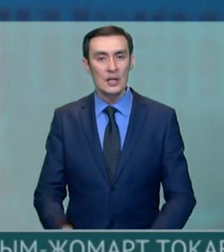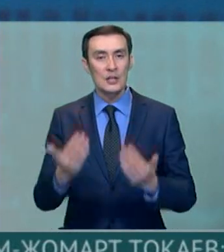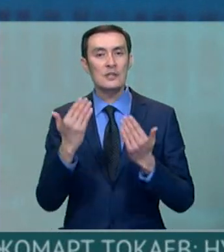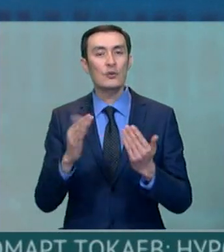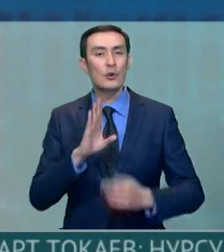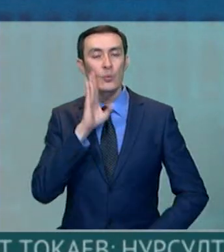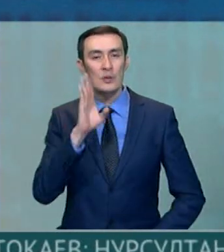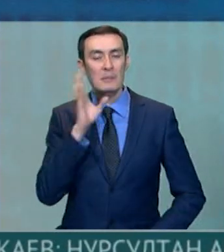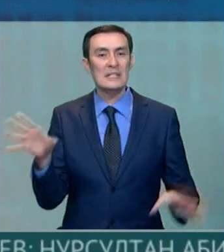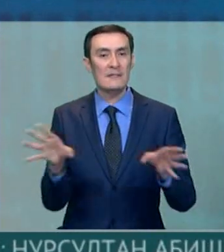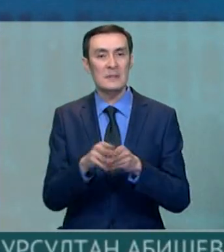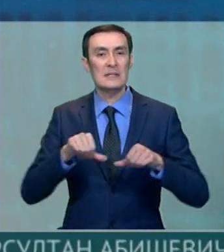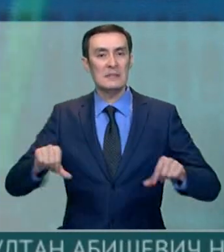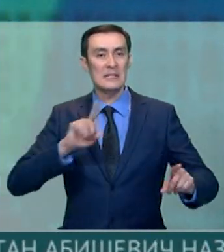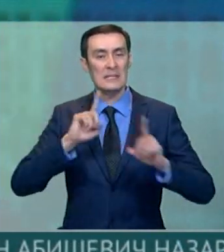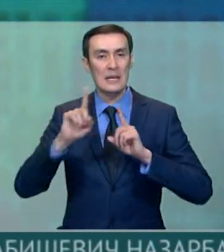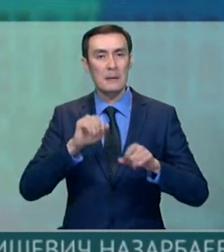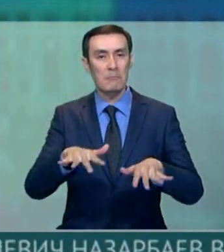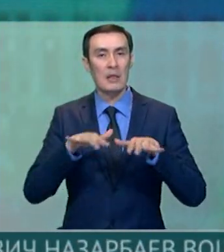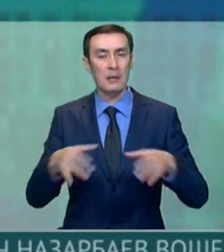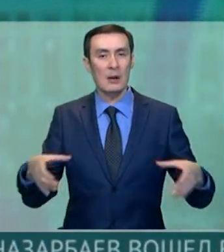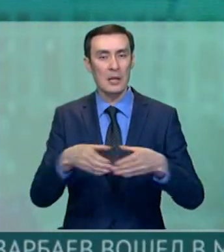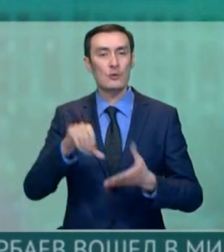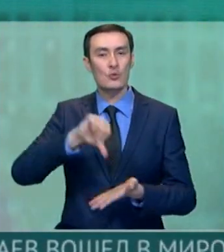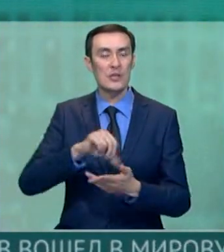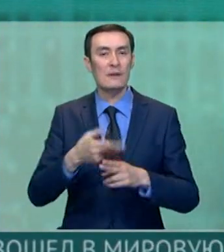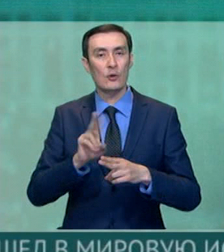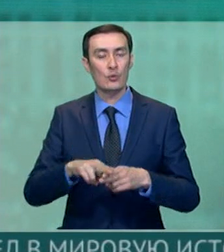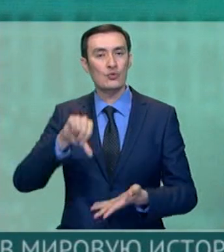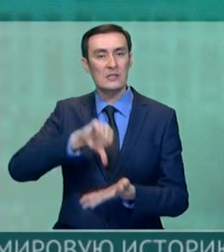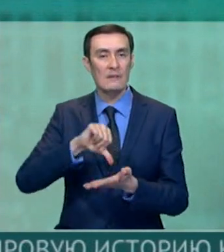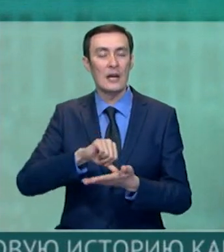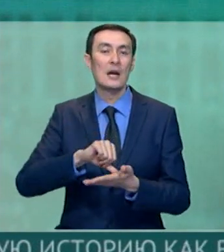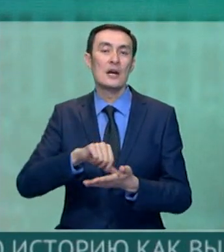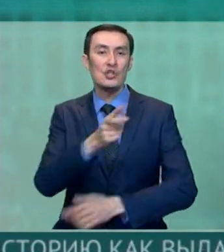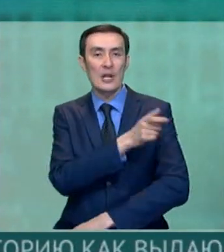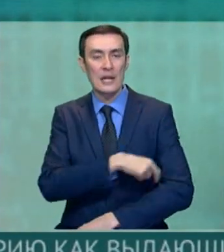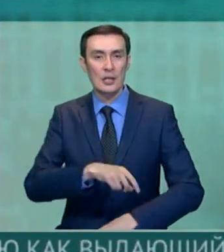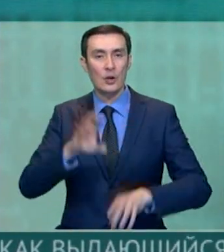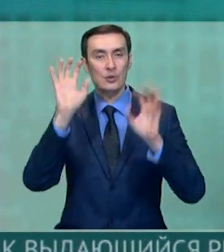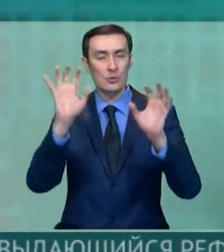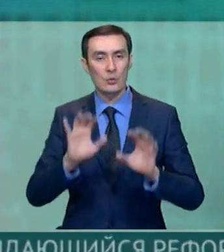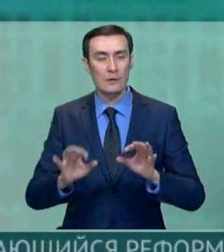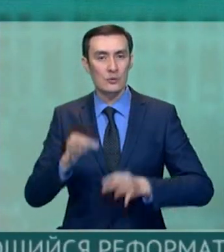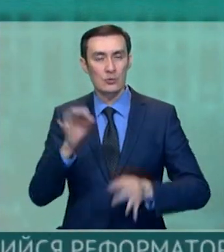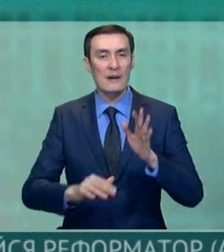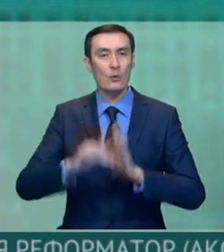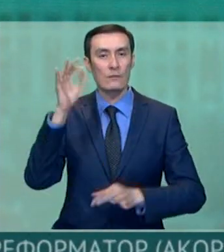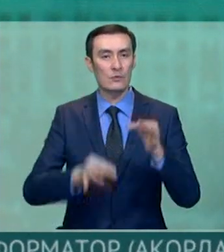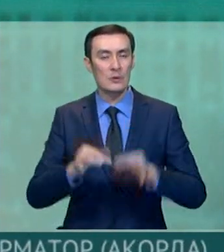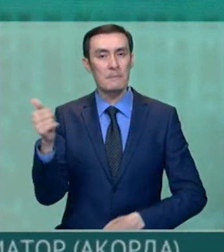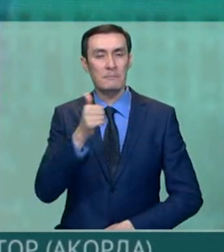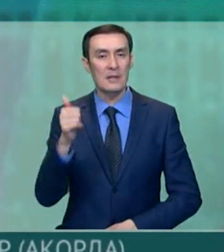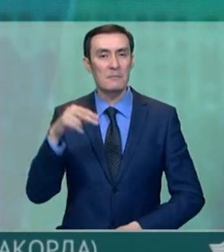И сегодня утром на совместном заседании палат парламента, участие в котором приняли члены Конституционного совета, судьи Верховного суда, первый